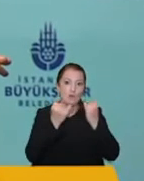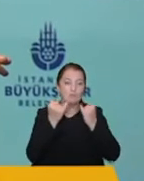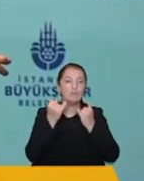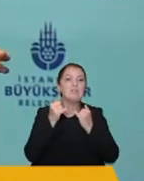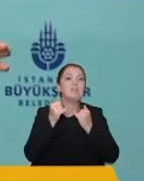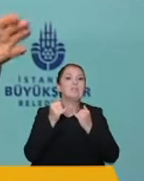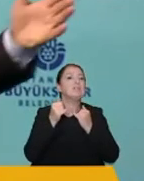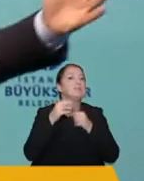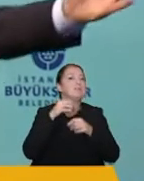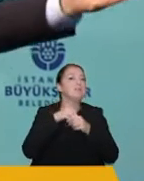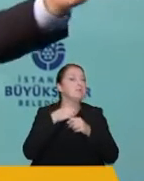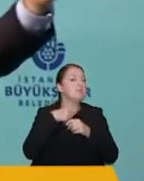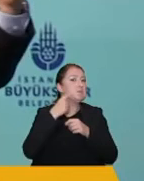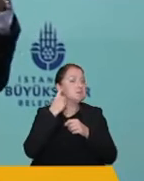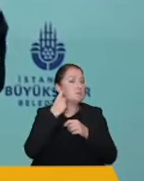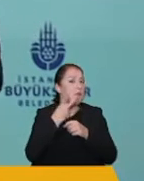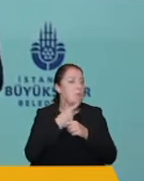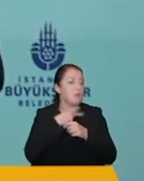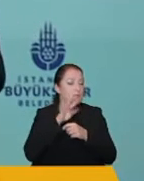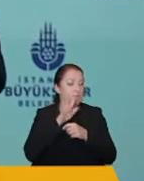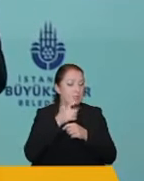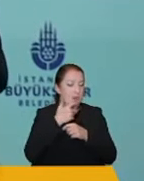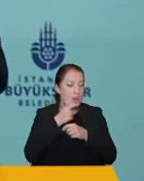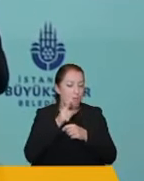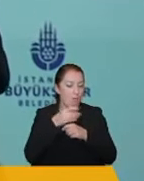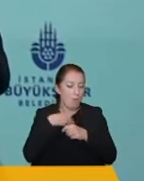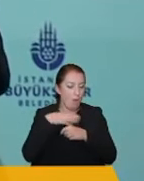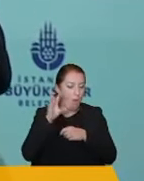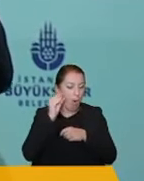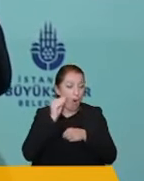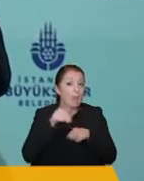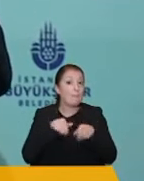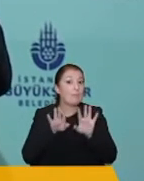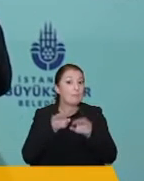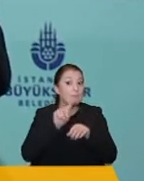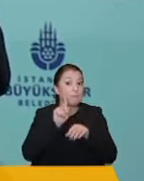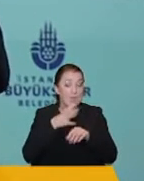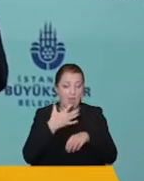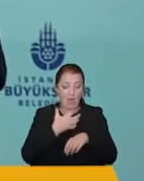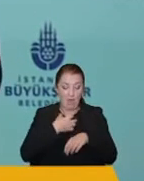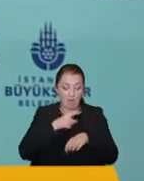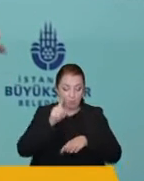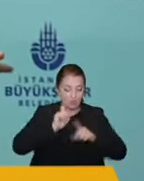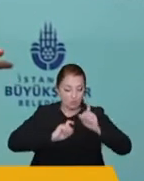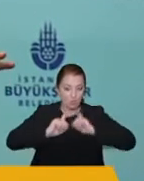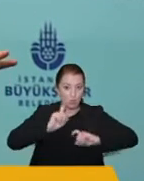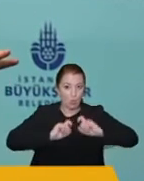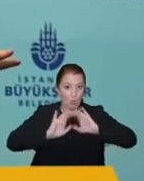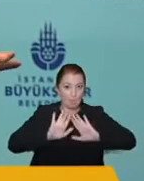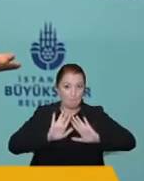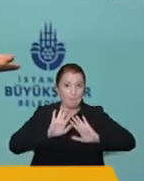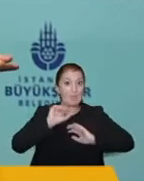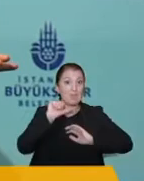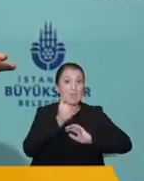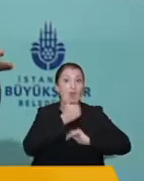Değerlendirdim. Acaba dedim ben 45 yıldan beri bunu öğrenemedim mi? Kendimi sorguladım. Değerli